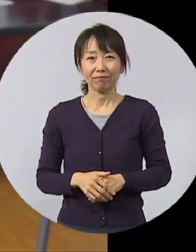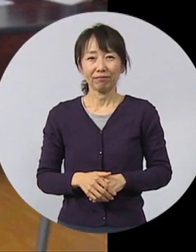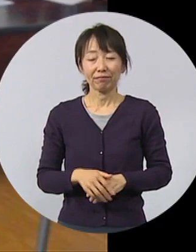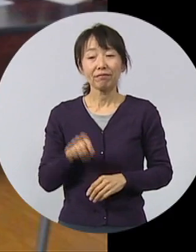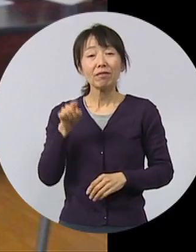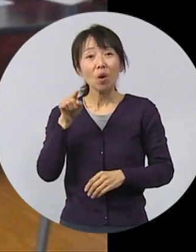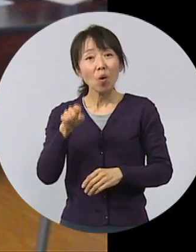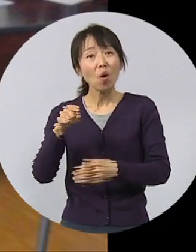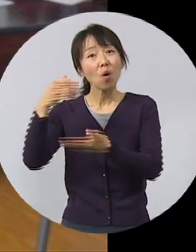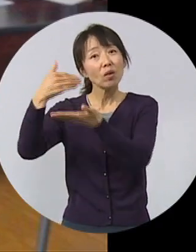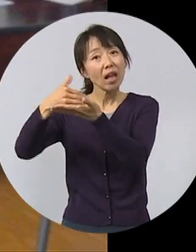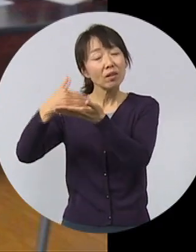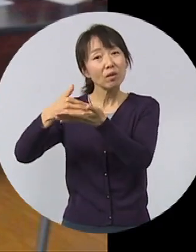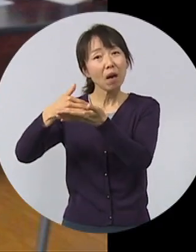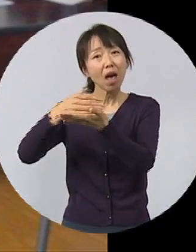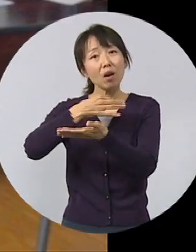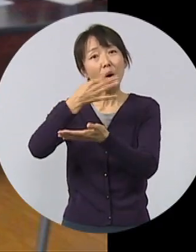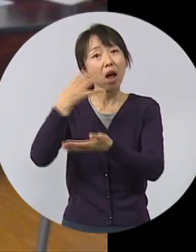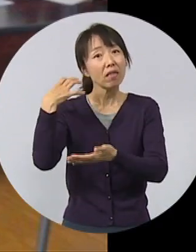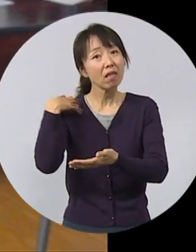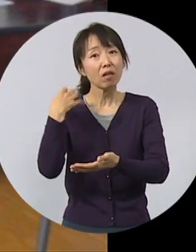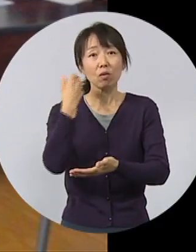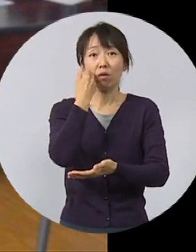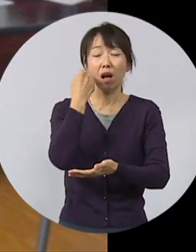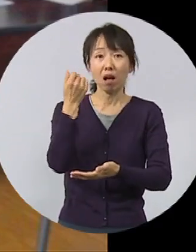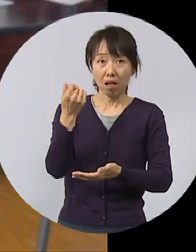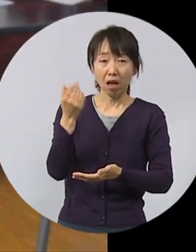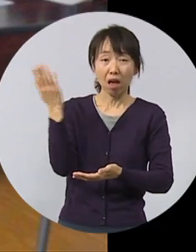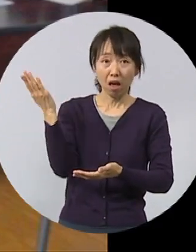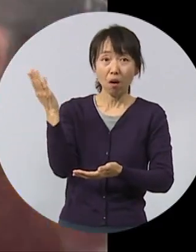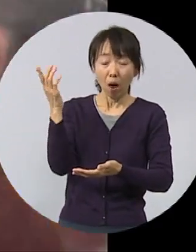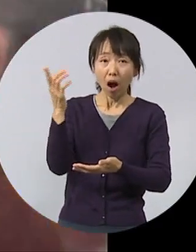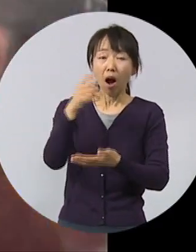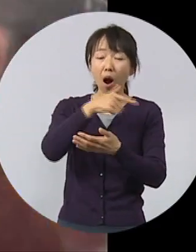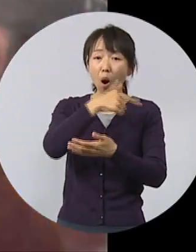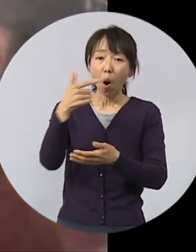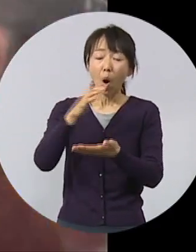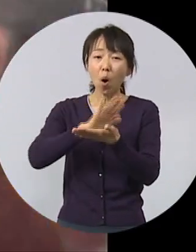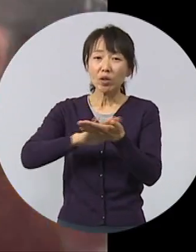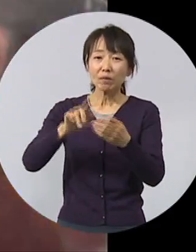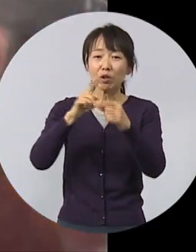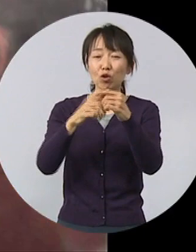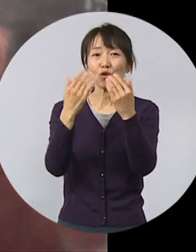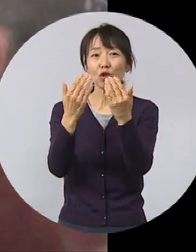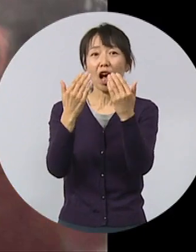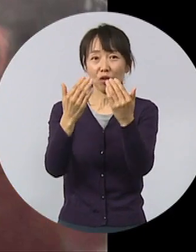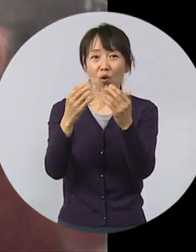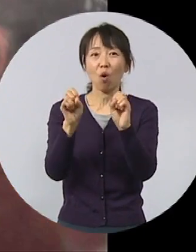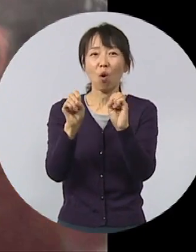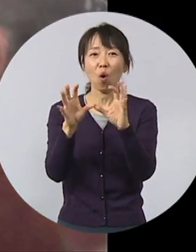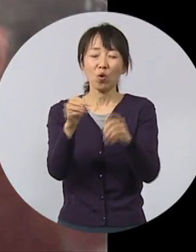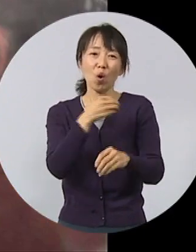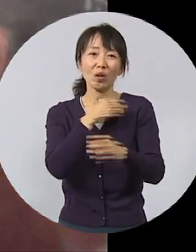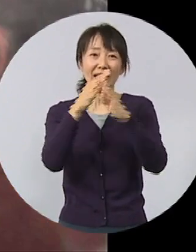音声ガイドのナレーションを担当したのは大清水中学校放送委員会の生徒5人。